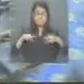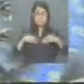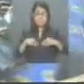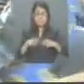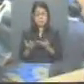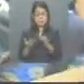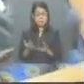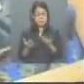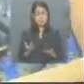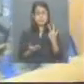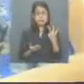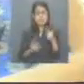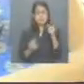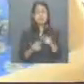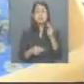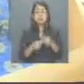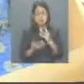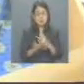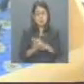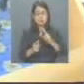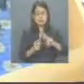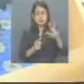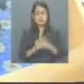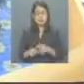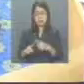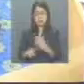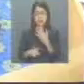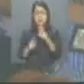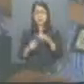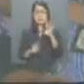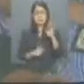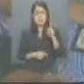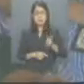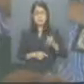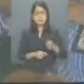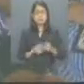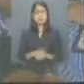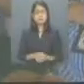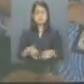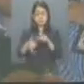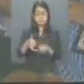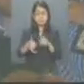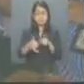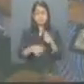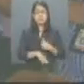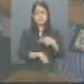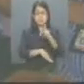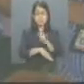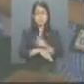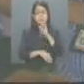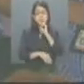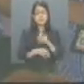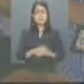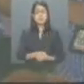หรือวาระ3นะครับคือวันที่8พฤษภาคมวันเดิมครับโดยนายจุรินทร์ลักษณะวิสิทธิ์กล่าวยืนยันนะครับว่าแ